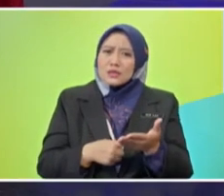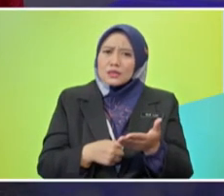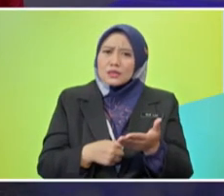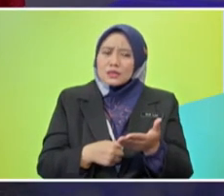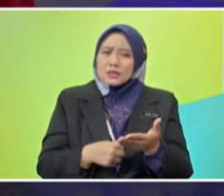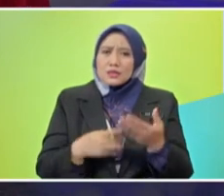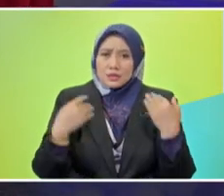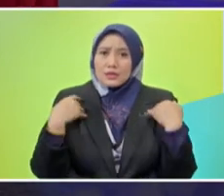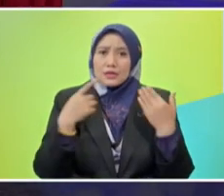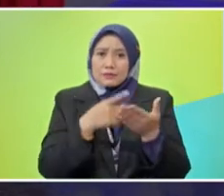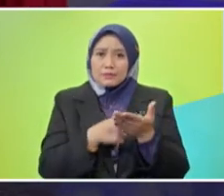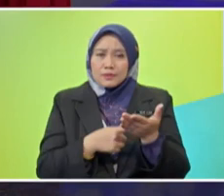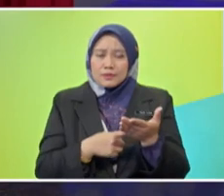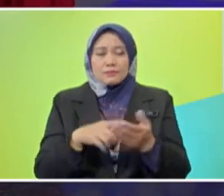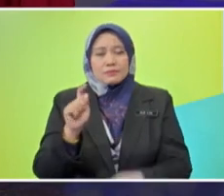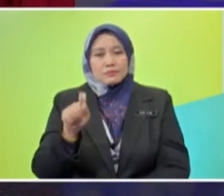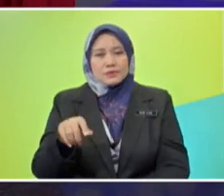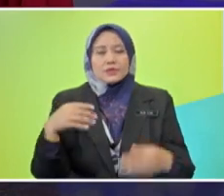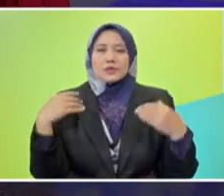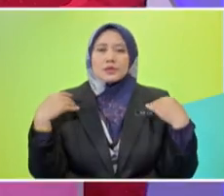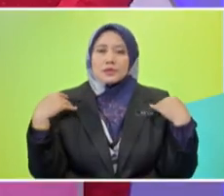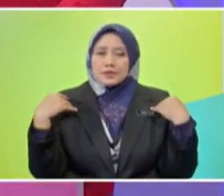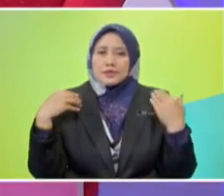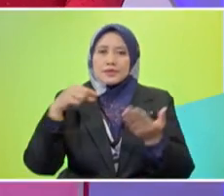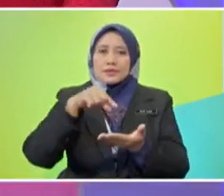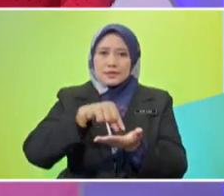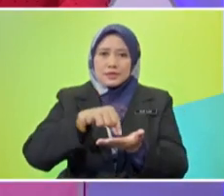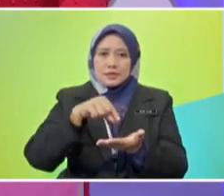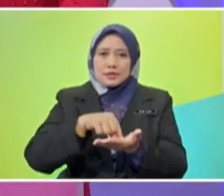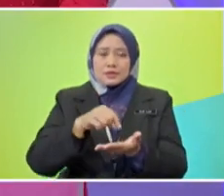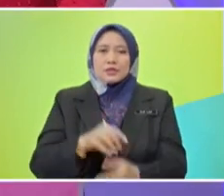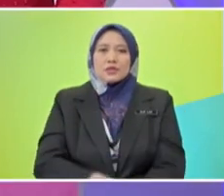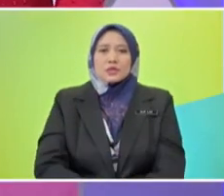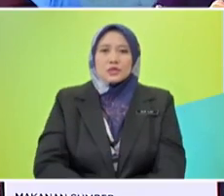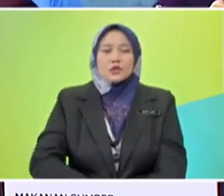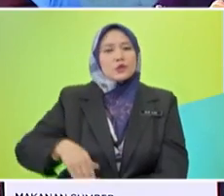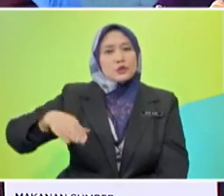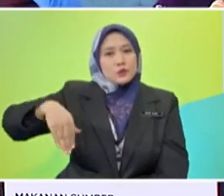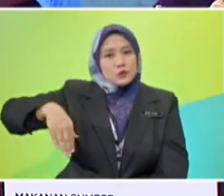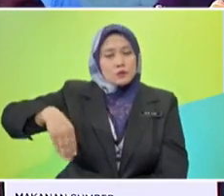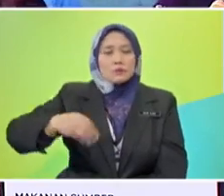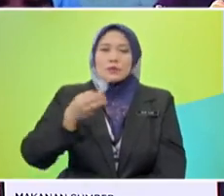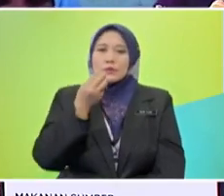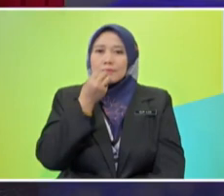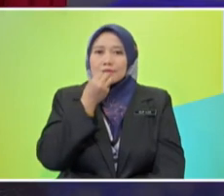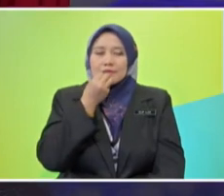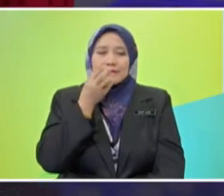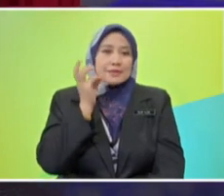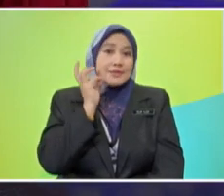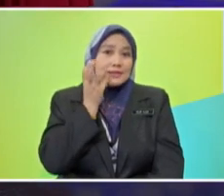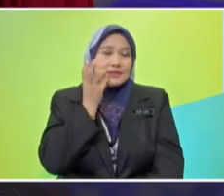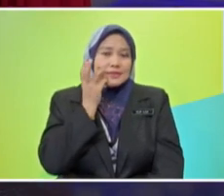ayam, cikgu. Ayam. Sebelum makan nasi, biasanya Abang Fizi makan apa ya? Saya makan buah-buahan, cikgu. Baguslah Abang Fizi ni.